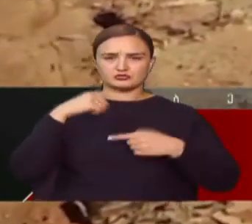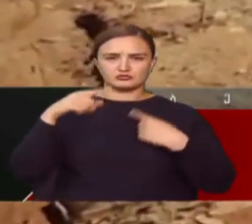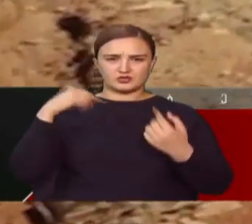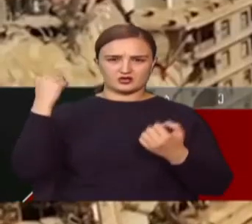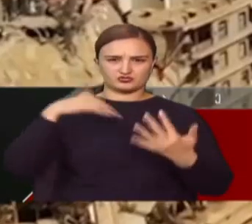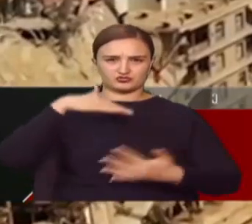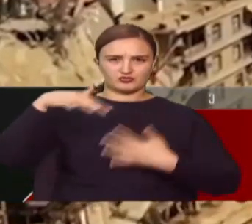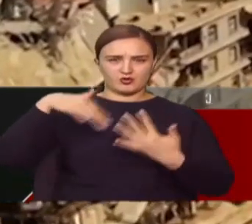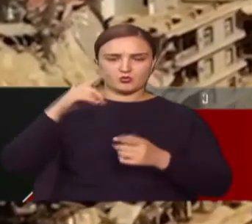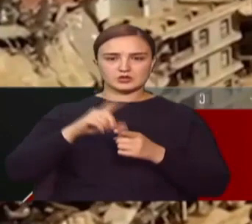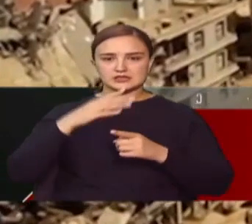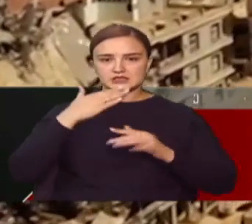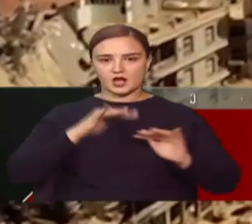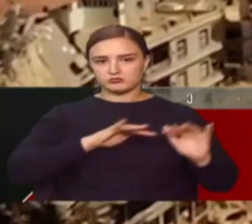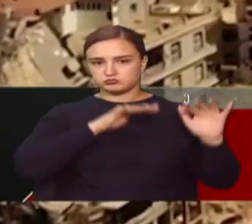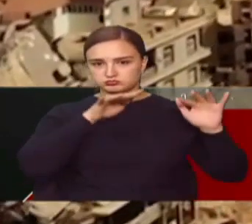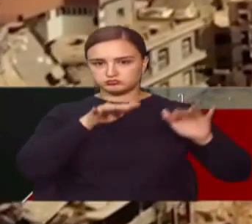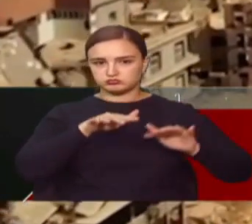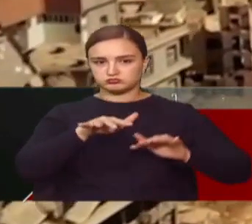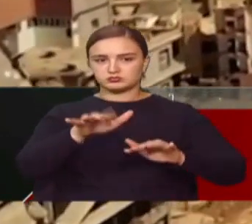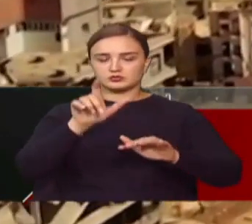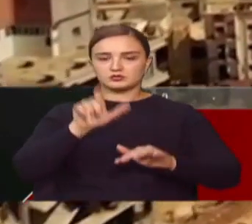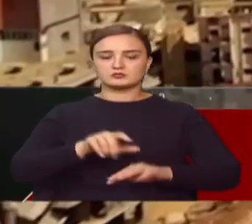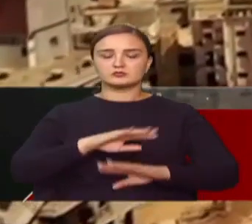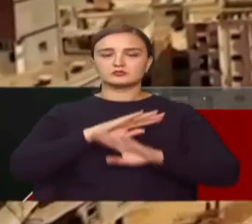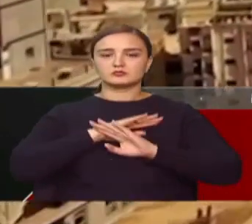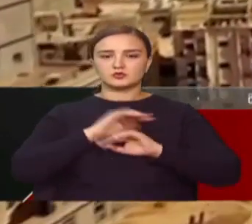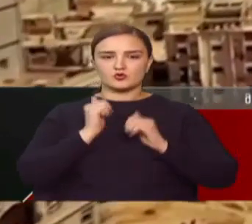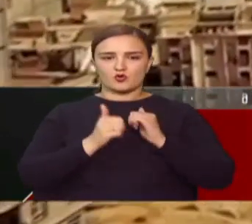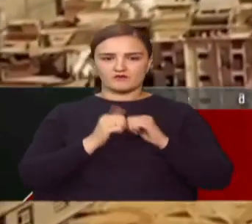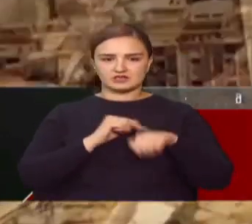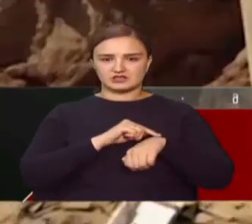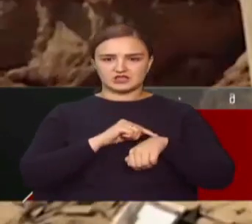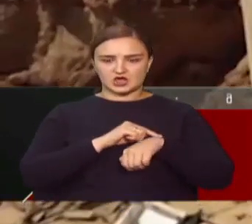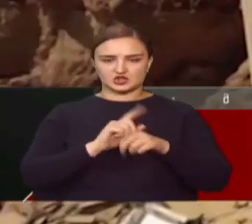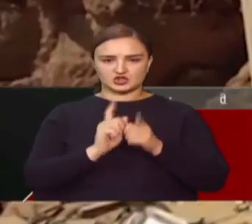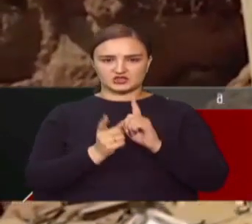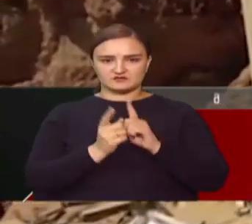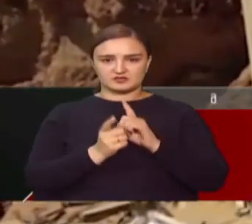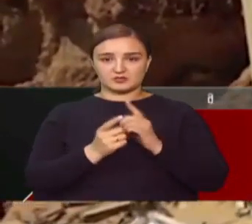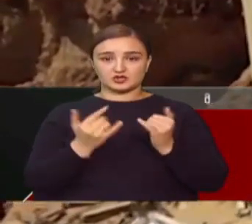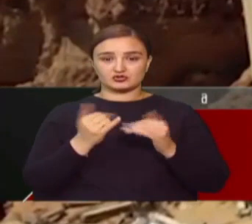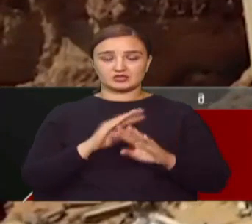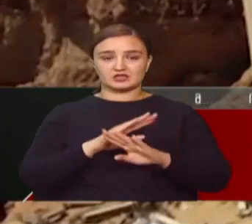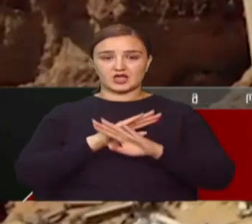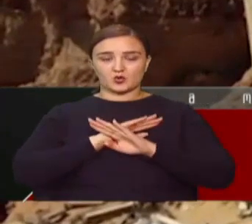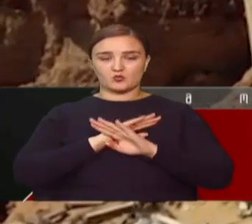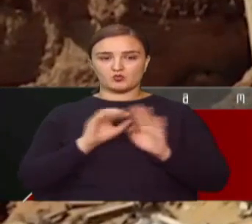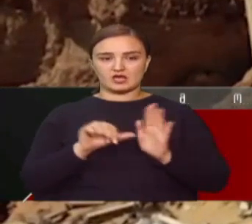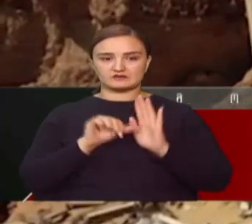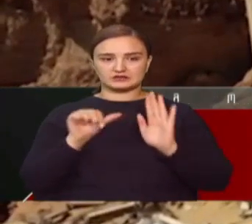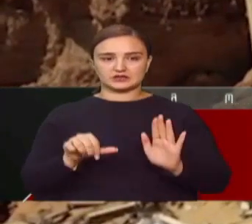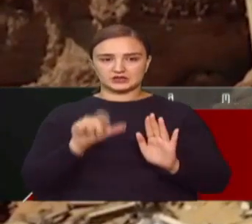წყალდიდობის შედეგებს ებრძვის. Გარდაცვლილთა დადასტურებული რაოდენობა ყოველ საათში იცვლება. Ამ დროის მონაცემებით დაღუპულთა რიცხვმა